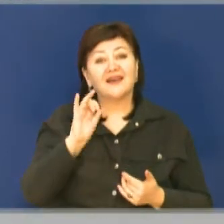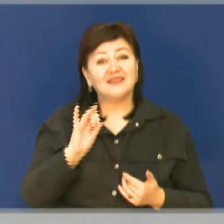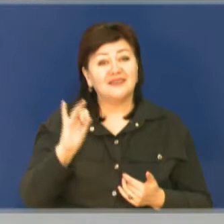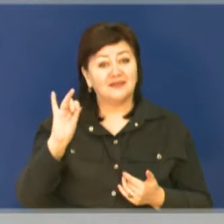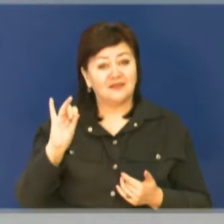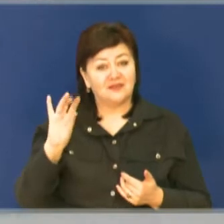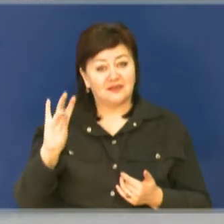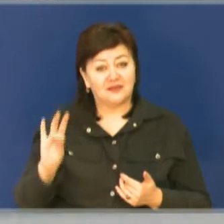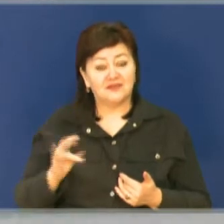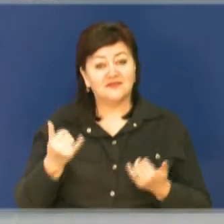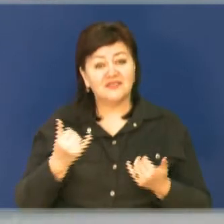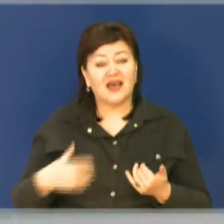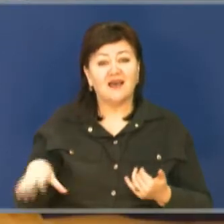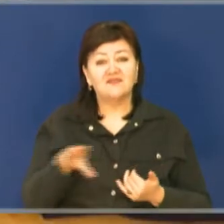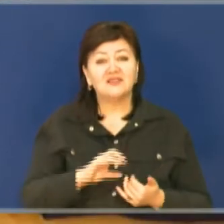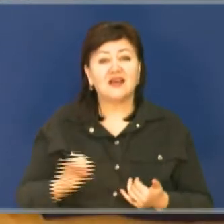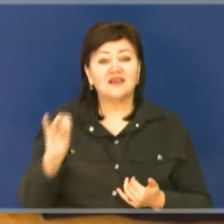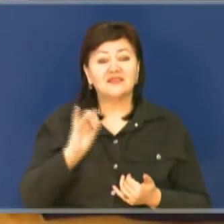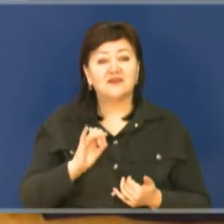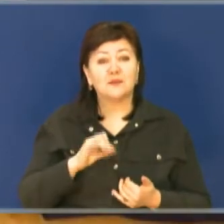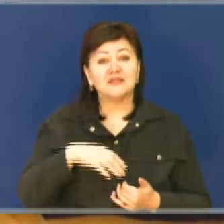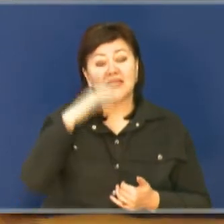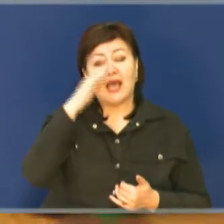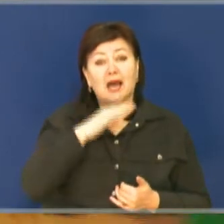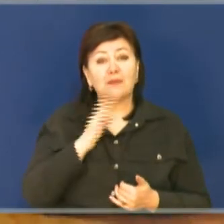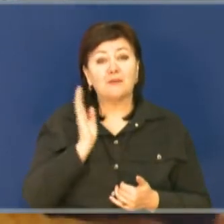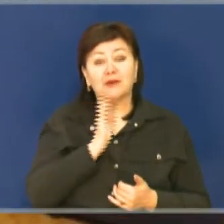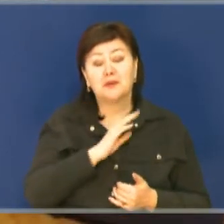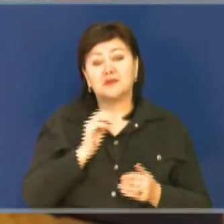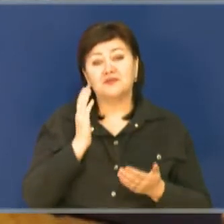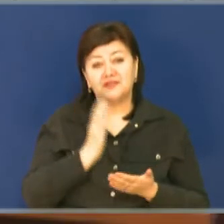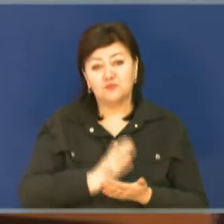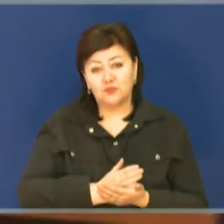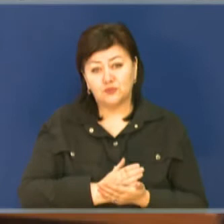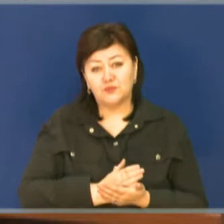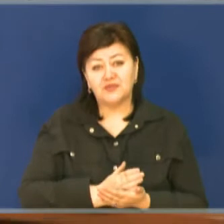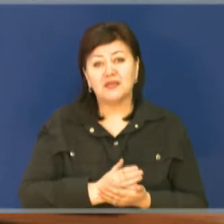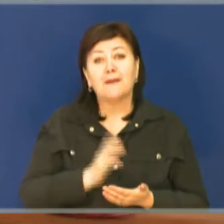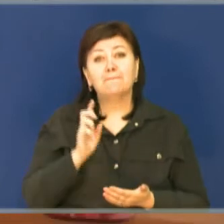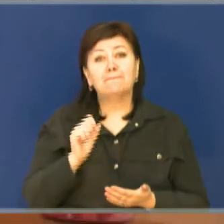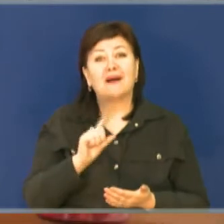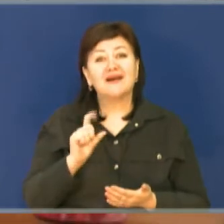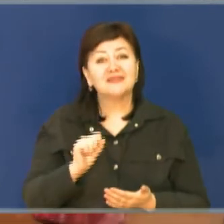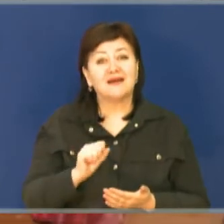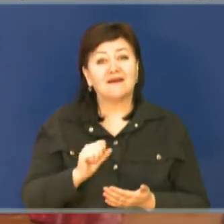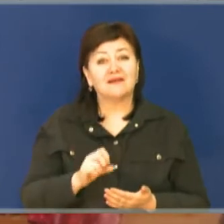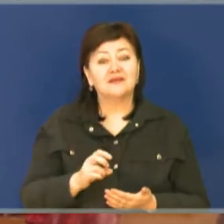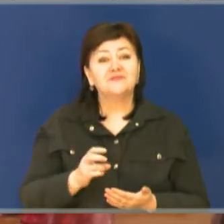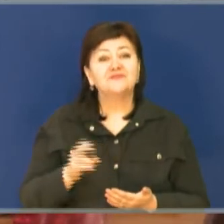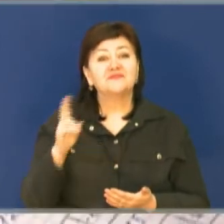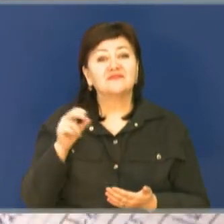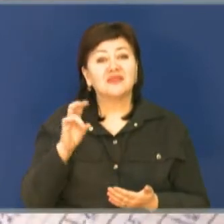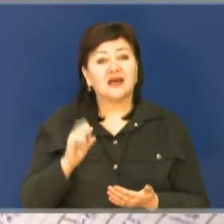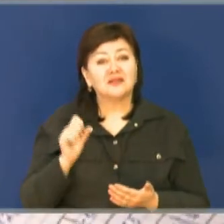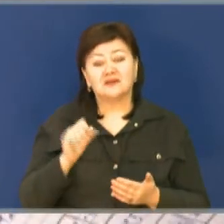идентификационному номеру ребенка вся информация о нем и о родителях будет помещена в базу данных. Это поможет избежать лишней бумажной волокиты и